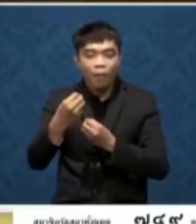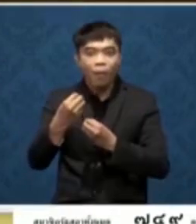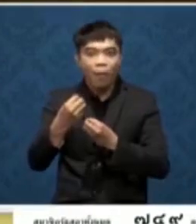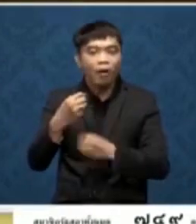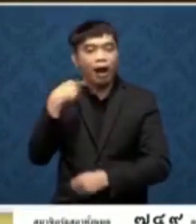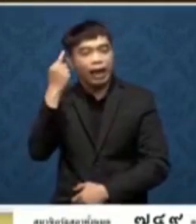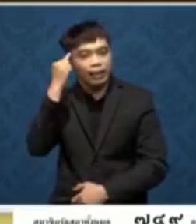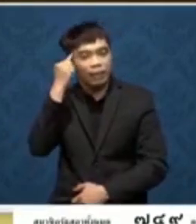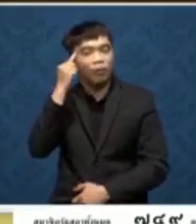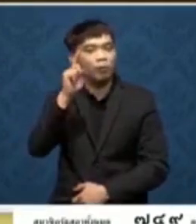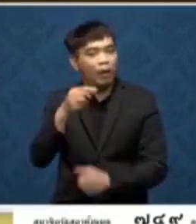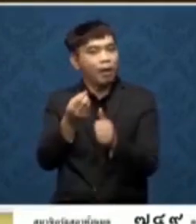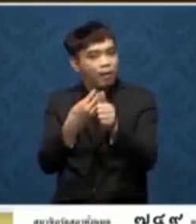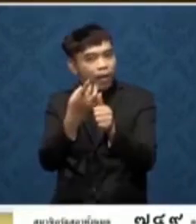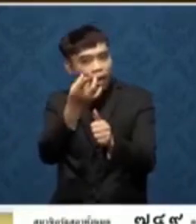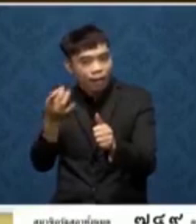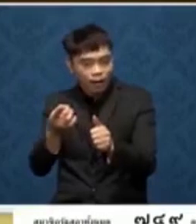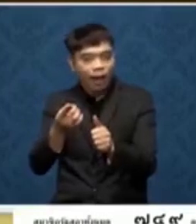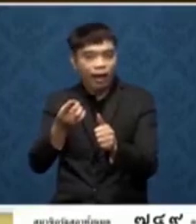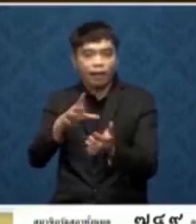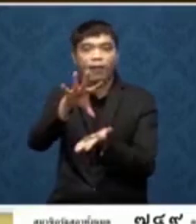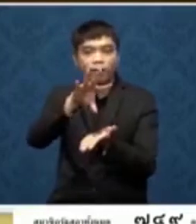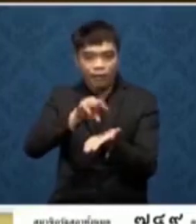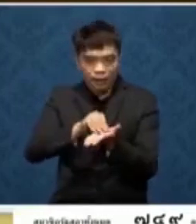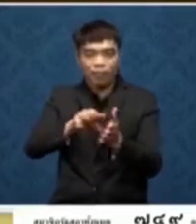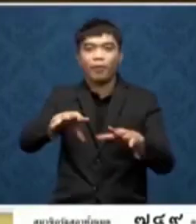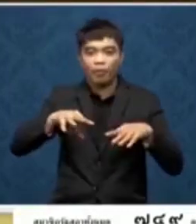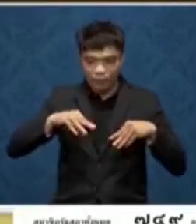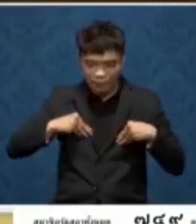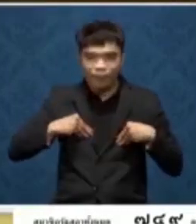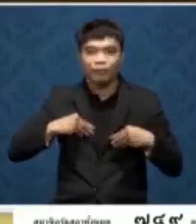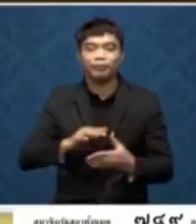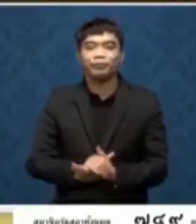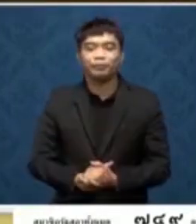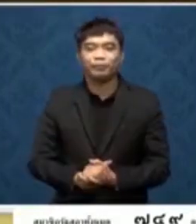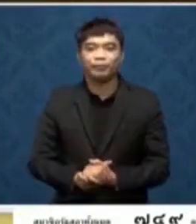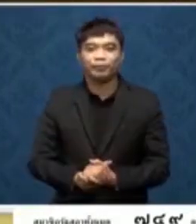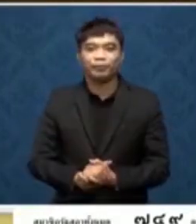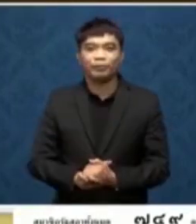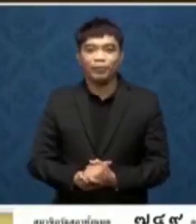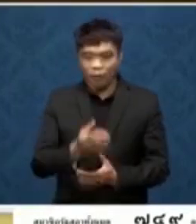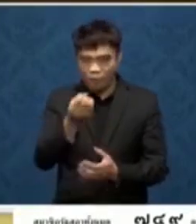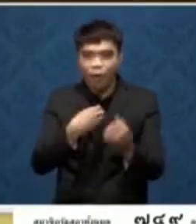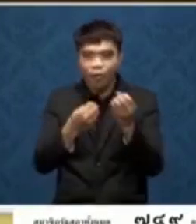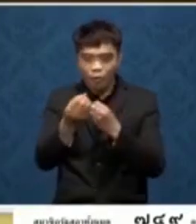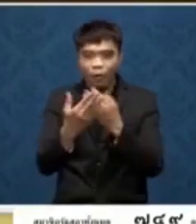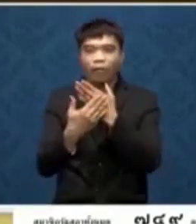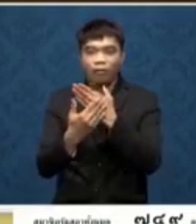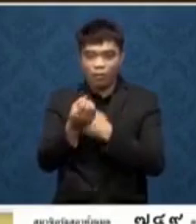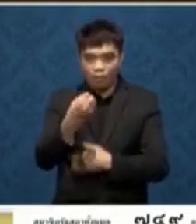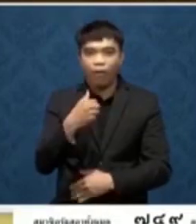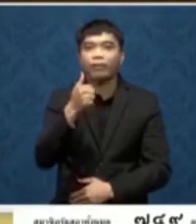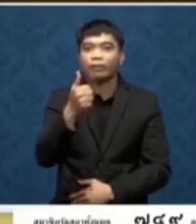มของท่านสมาชิกตลอดเวลาครับท่านสามารถจะเรียนผมได้ตลอดเวลาที่เรามีโอกา